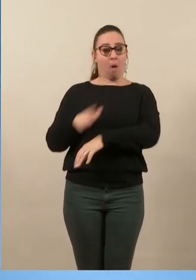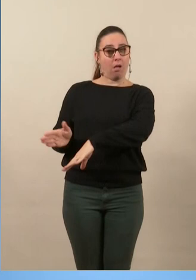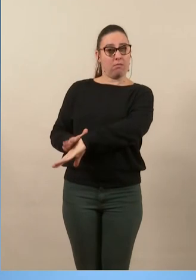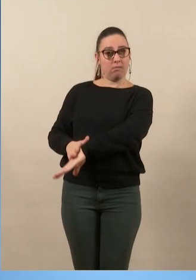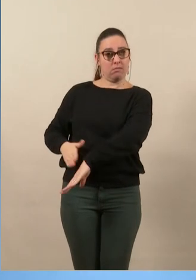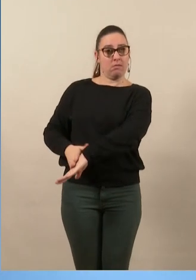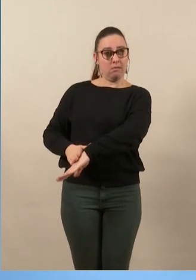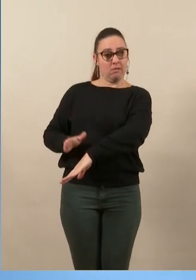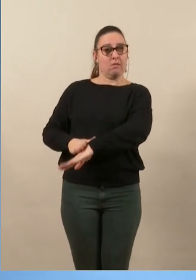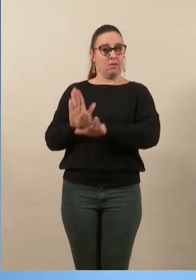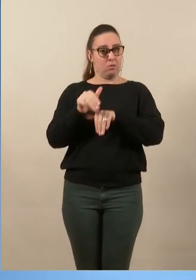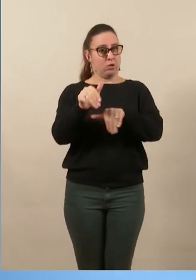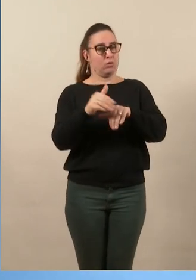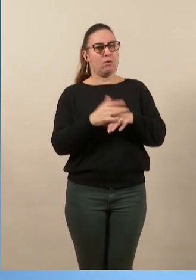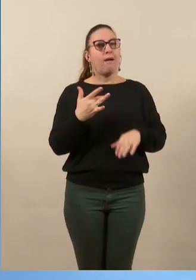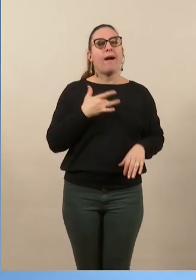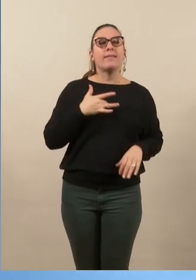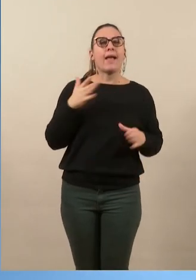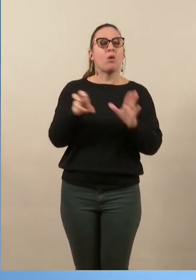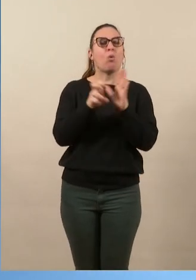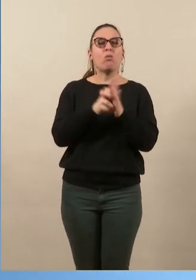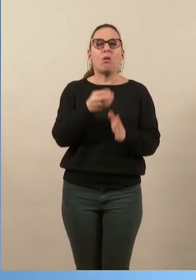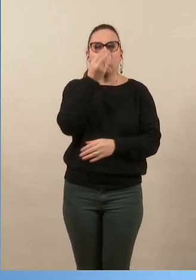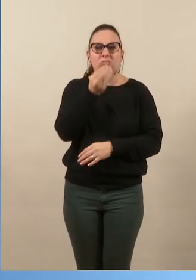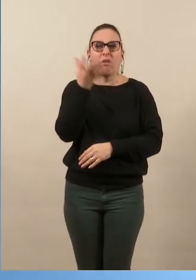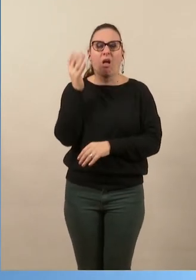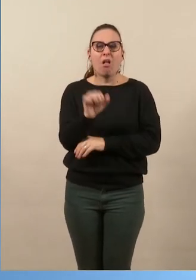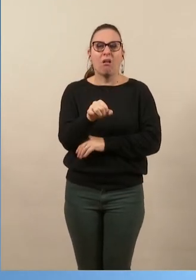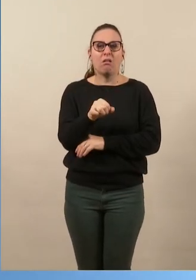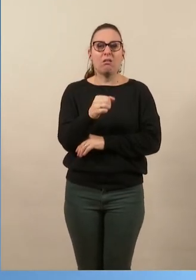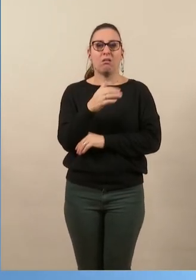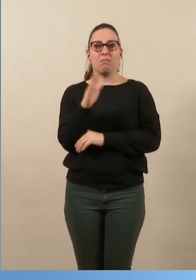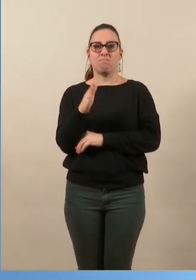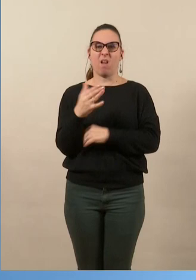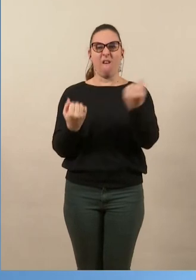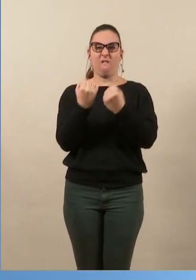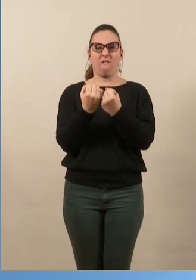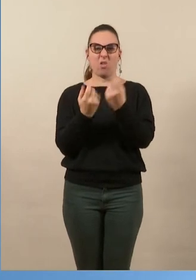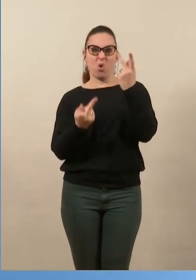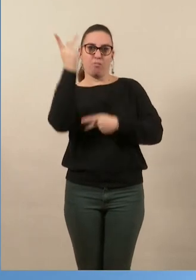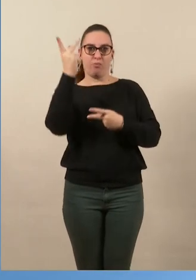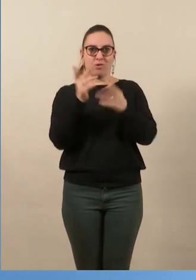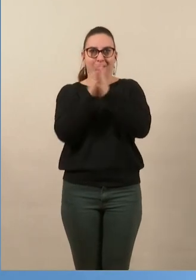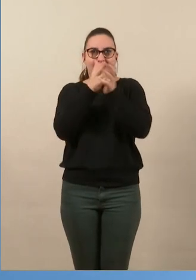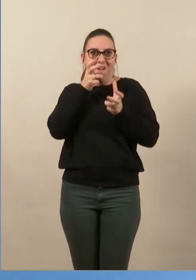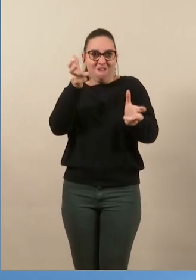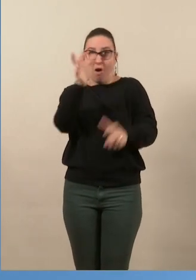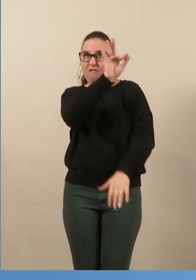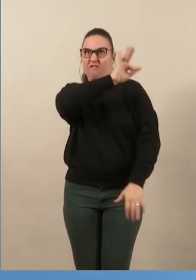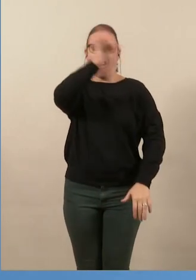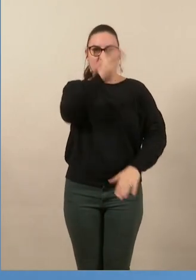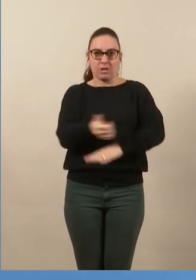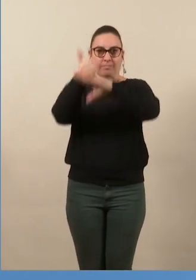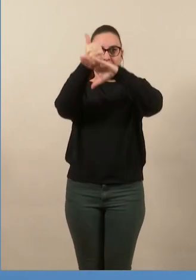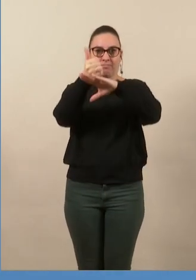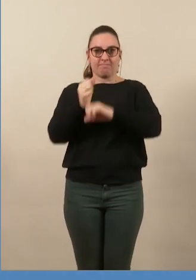ce sens ce qui l'intéresse ce n'est pas Grenoble mais un plus gros bolide la France et ainsi eric